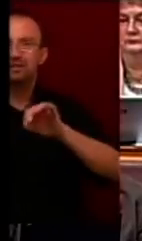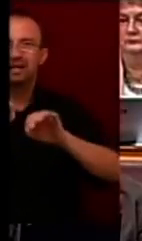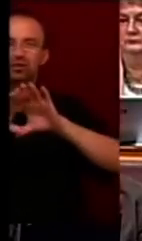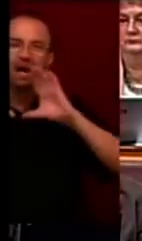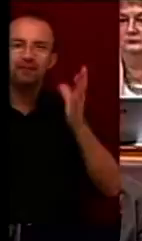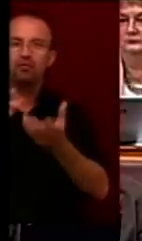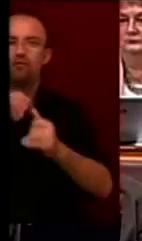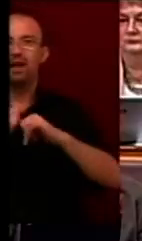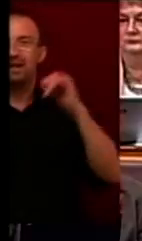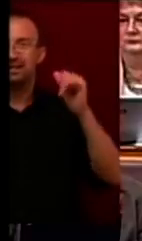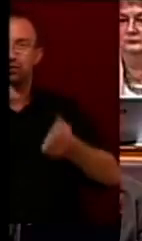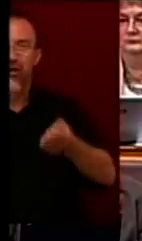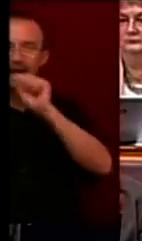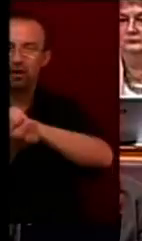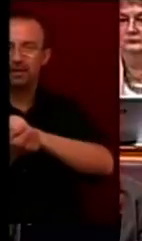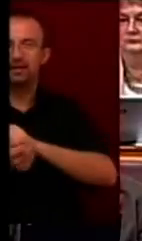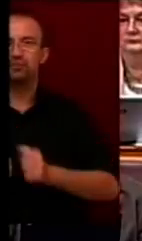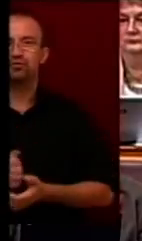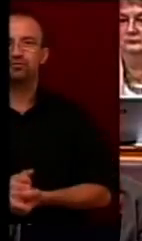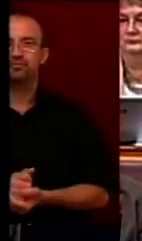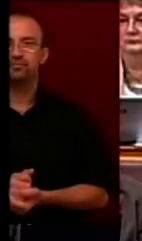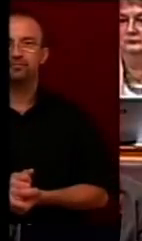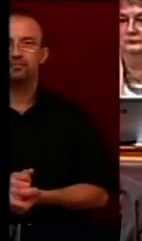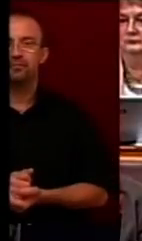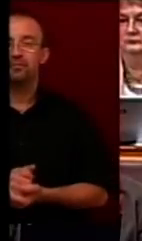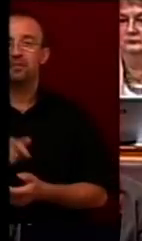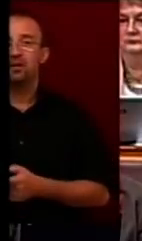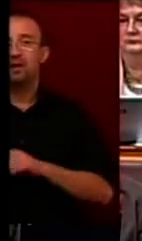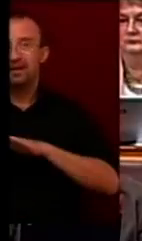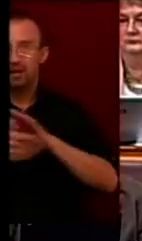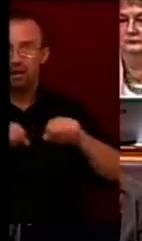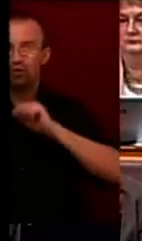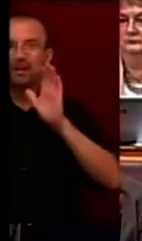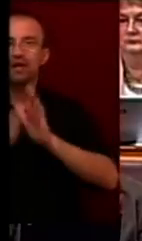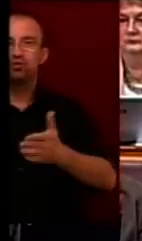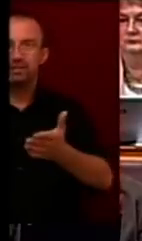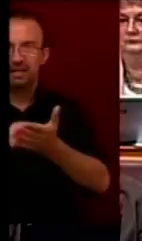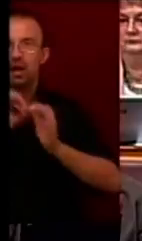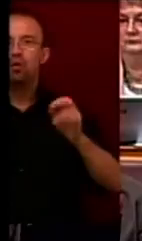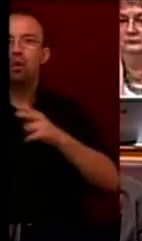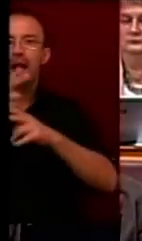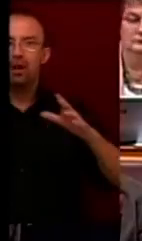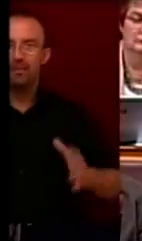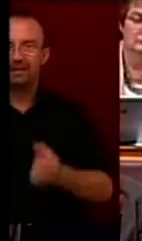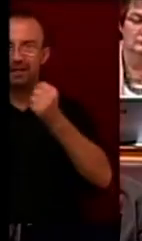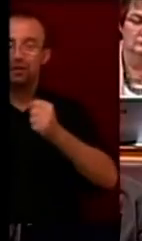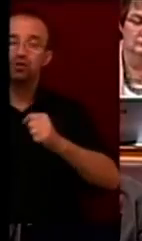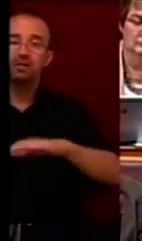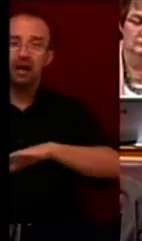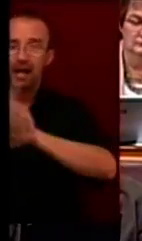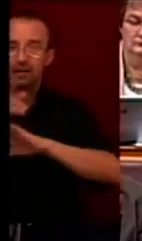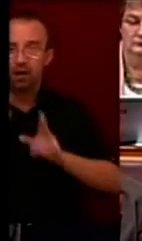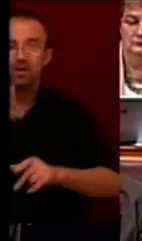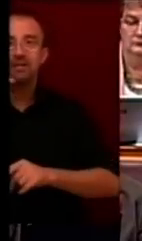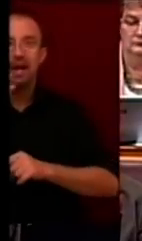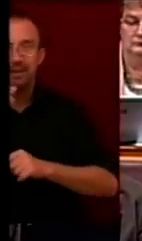átfogó fejlesztését és átalakítását. Eszerint a kormány elsődleges célja a jó állam megteremtése azáltal, hogy